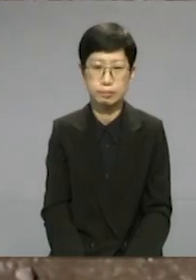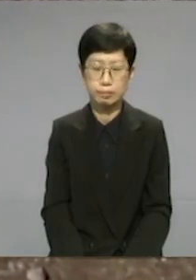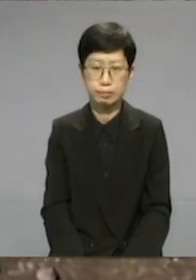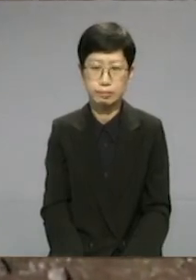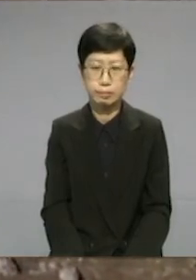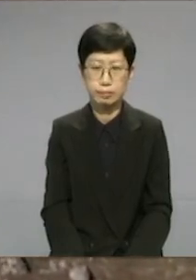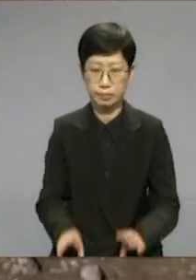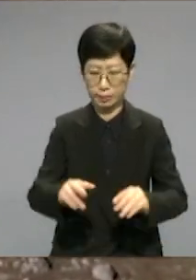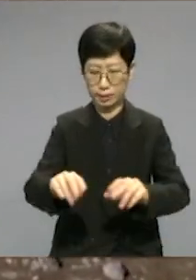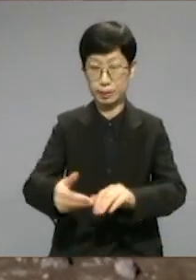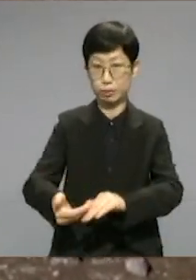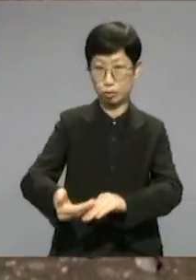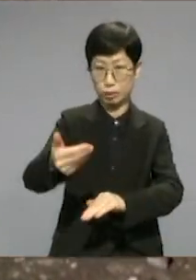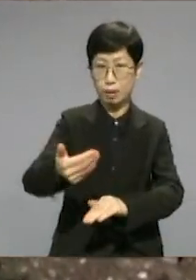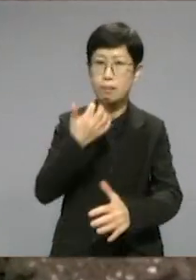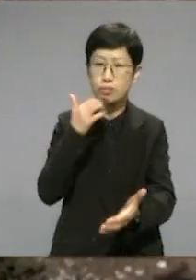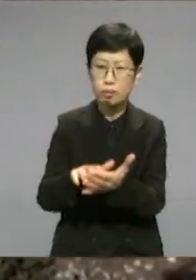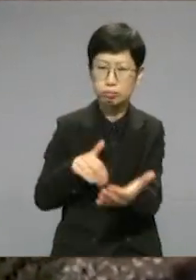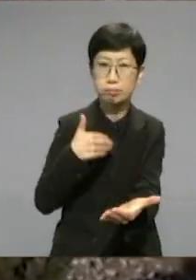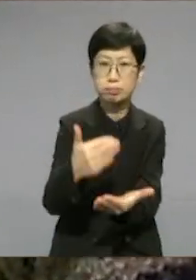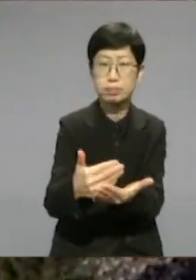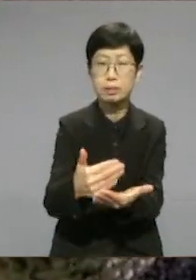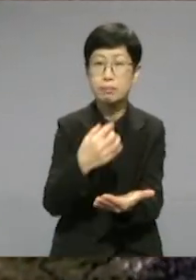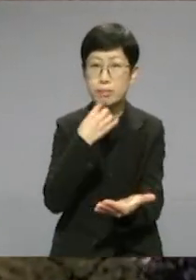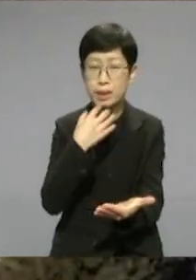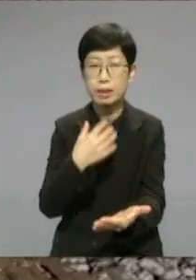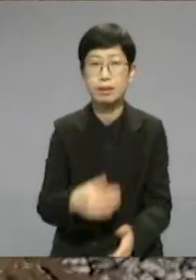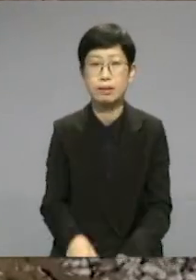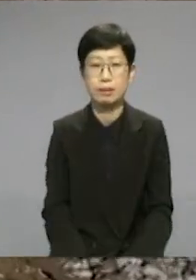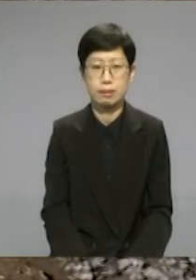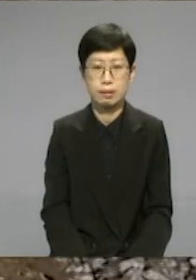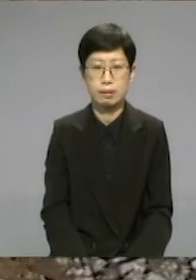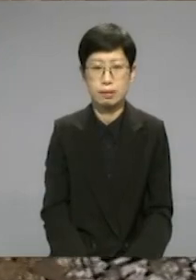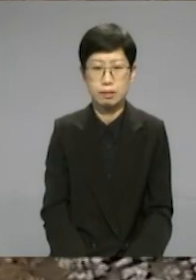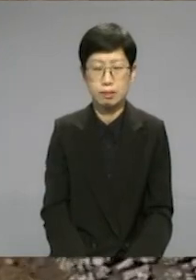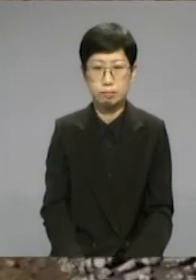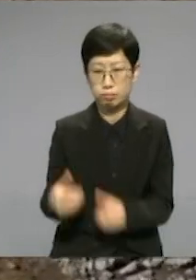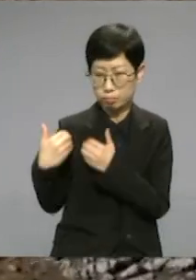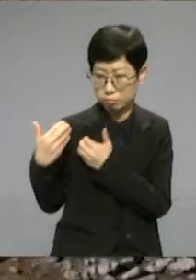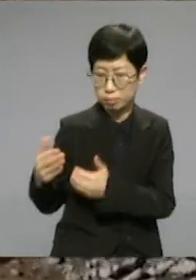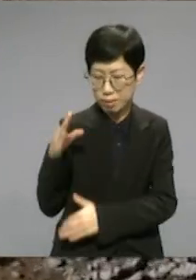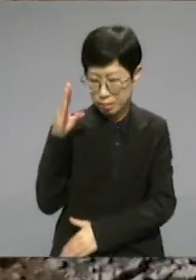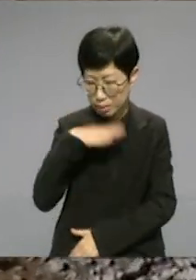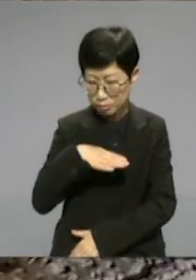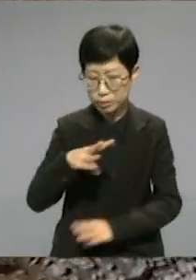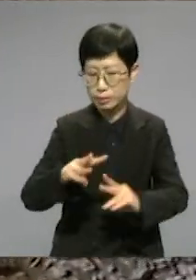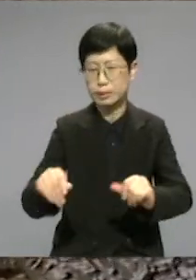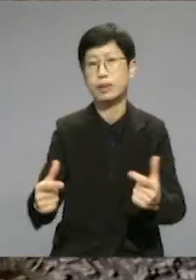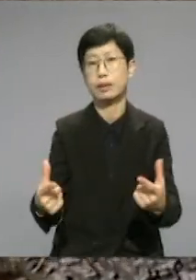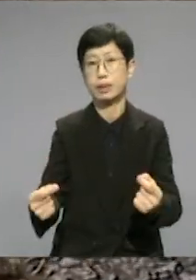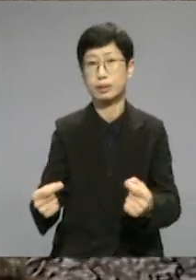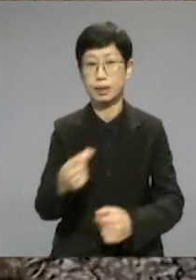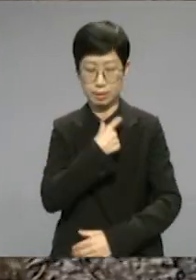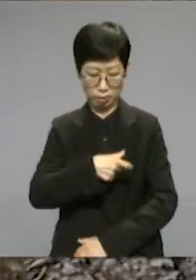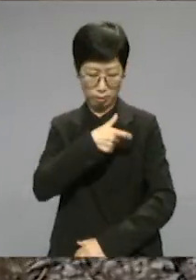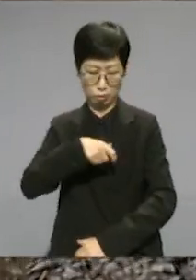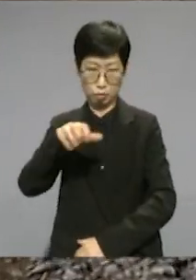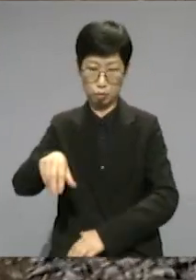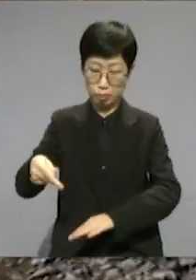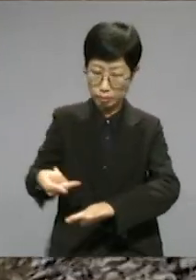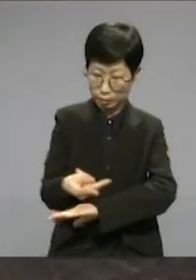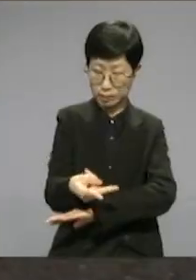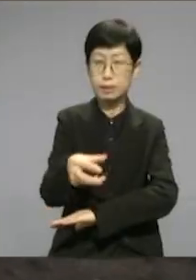누런 흙위로 돌무더기만 보입니다. 마치 황무지 같은 이곳은 스위스의 한 스키장이었던